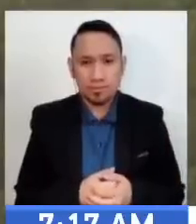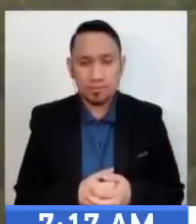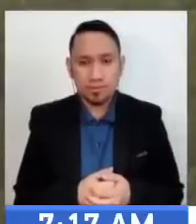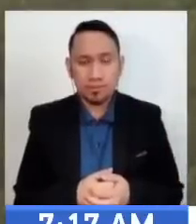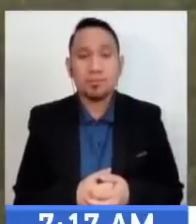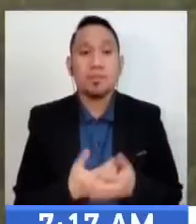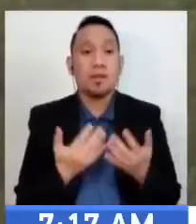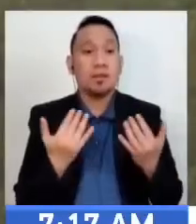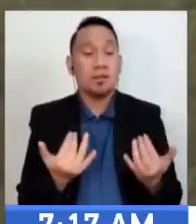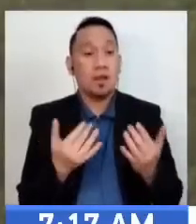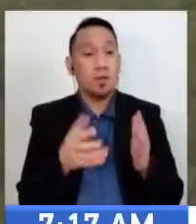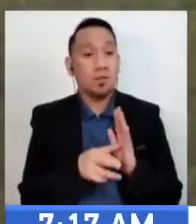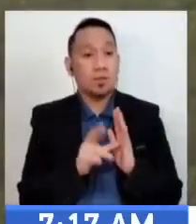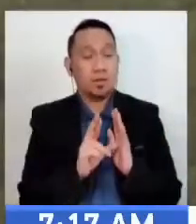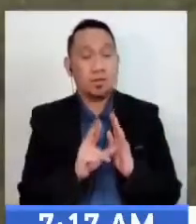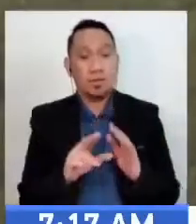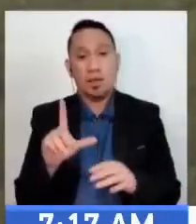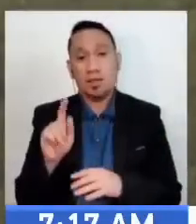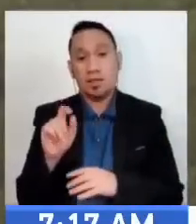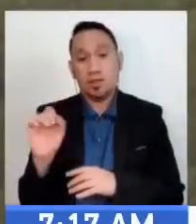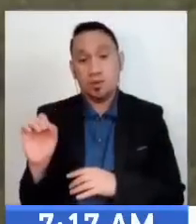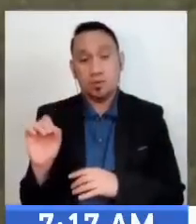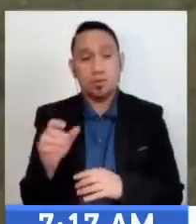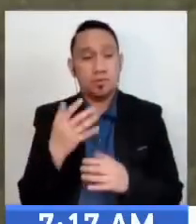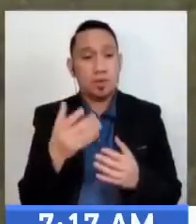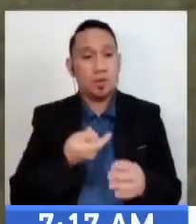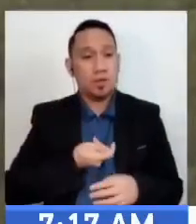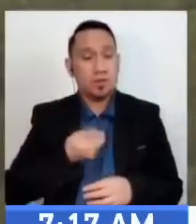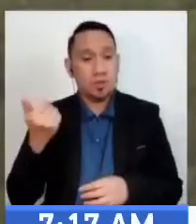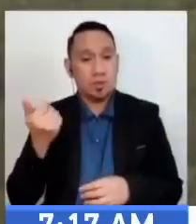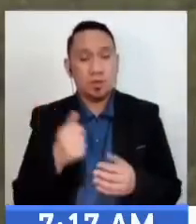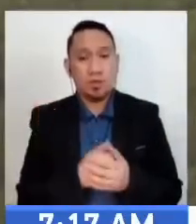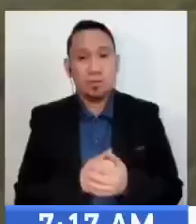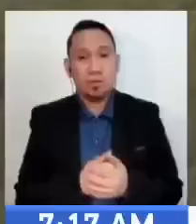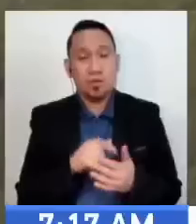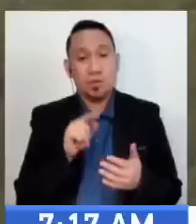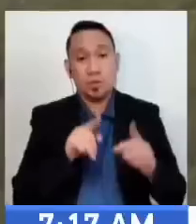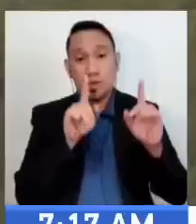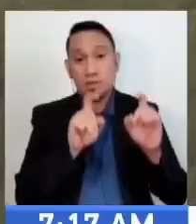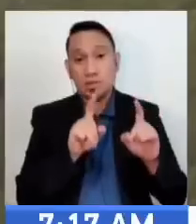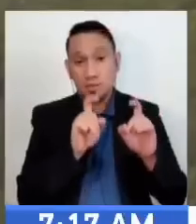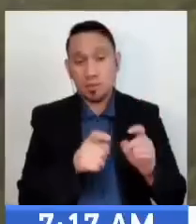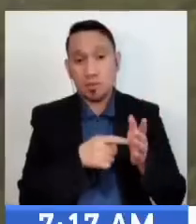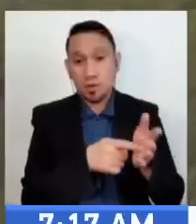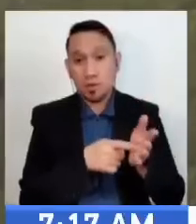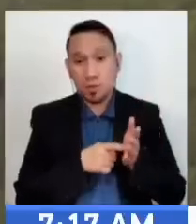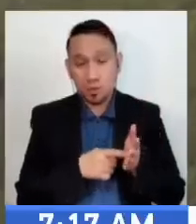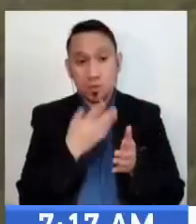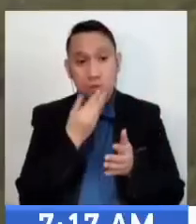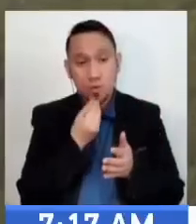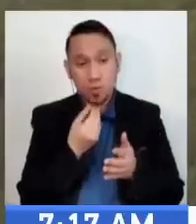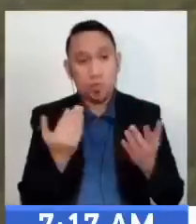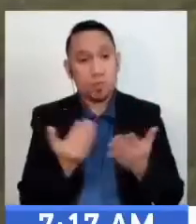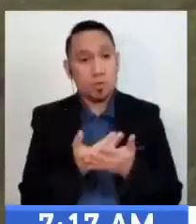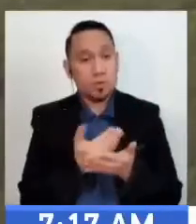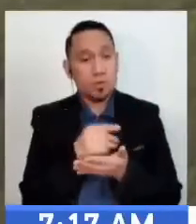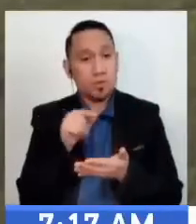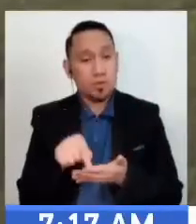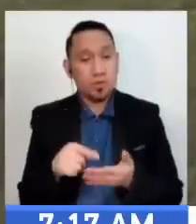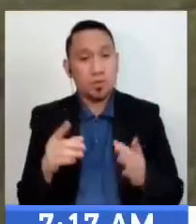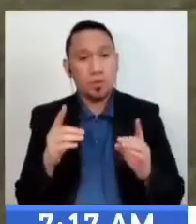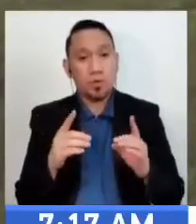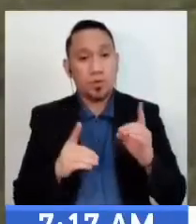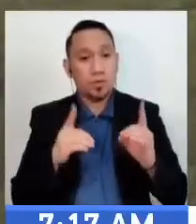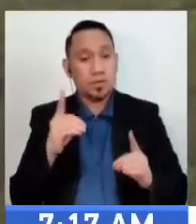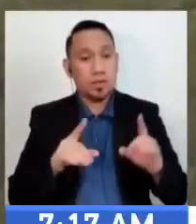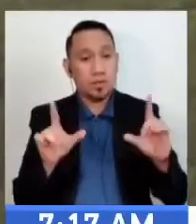Pinag-aaralan ng Land Transportation Office na alisin ang comprehensive exam bilang requirement sa mga magre-renew ng driver's license. In-extend na rin muna